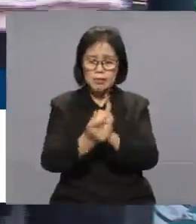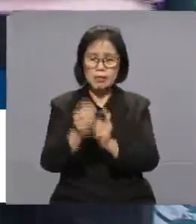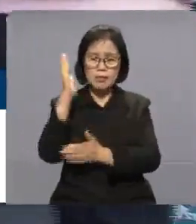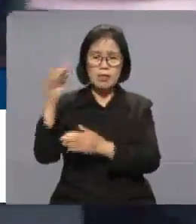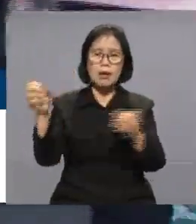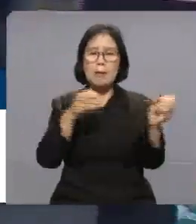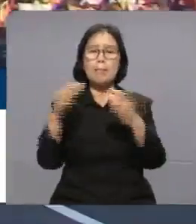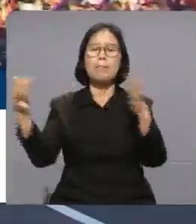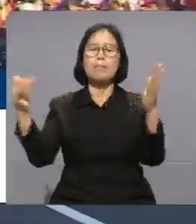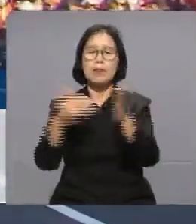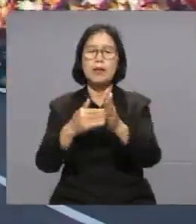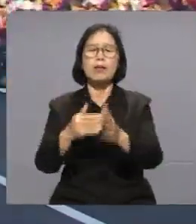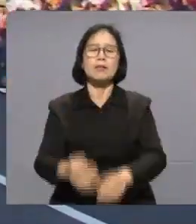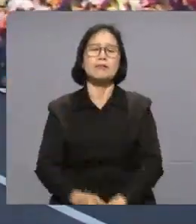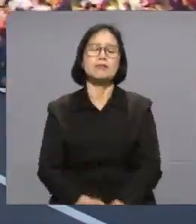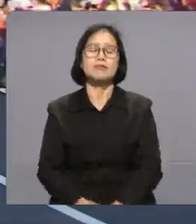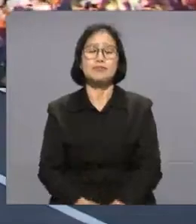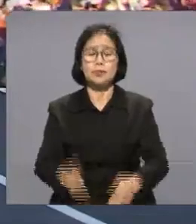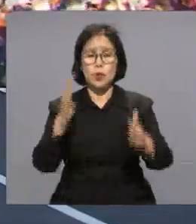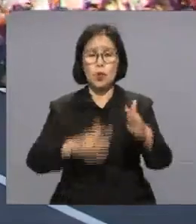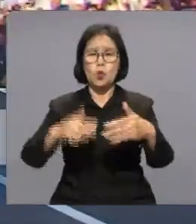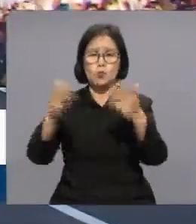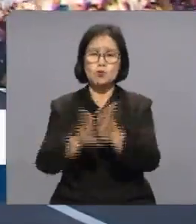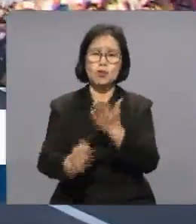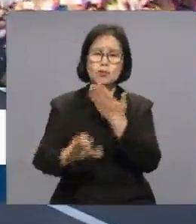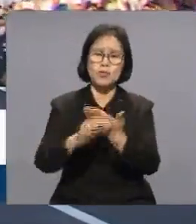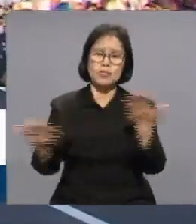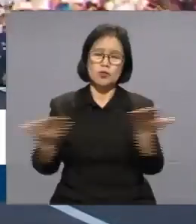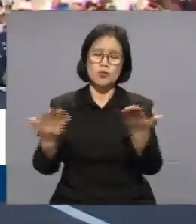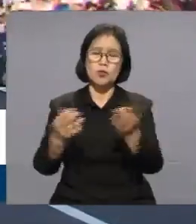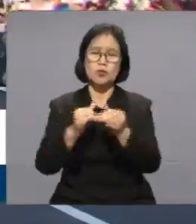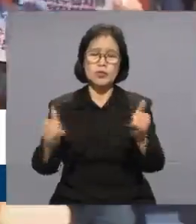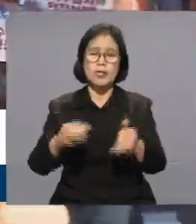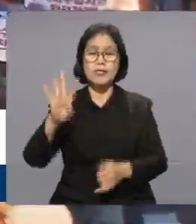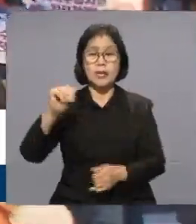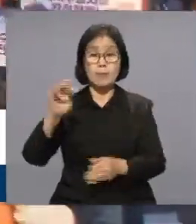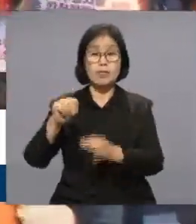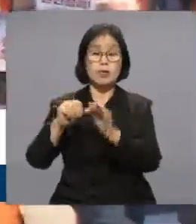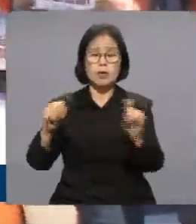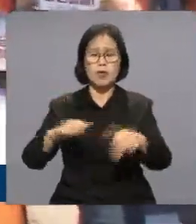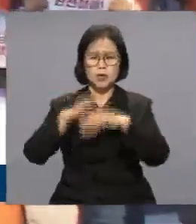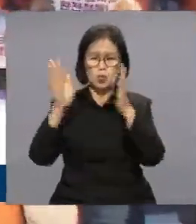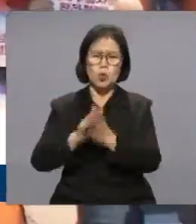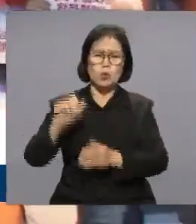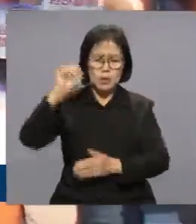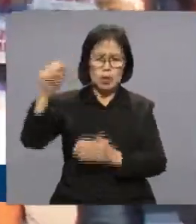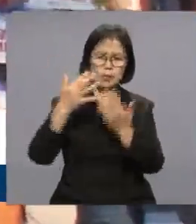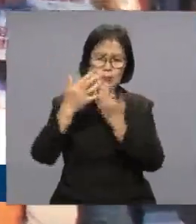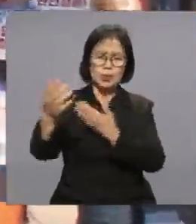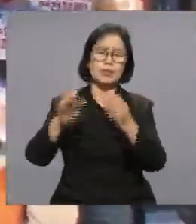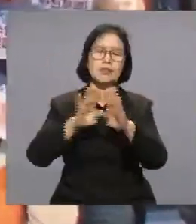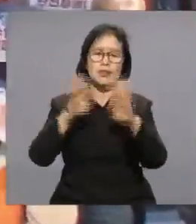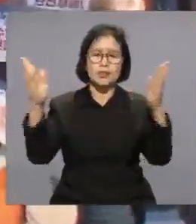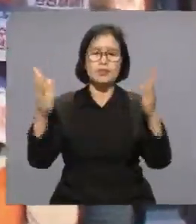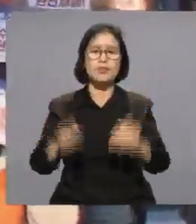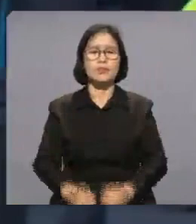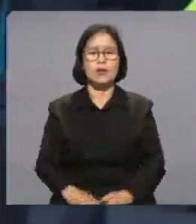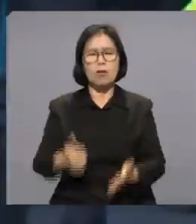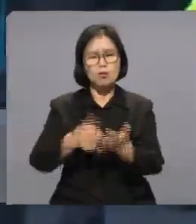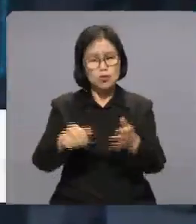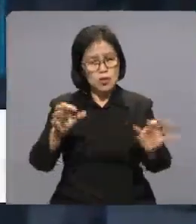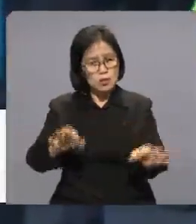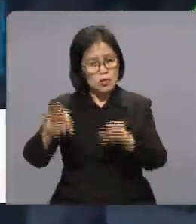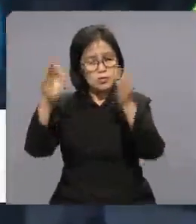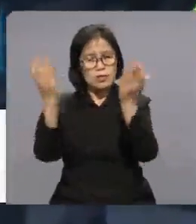이야기를 나눴습니다. 공공부문 비정규직 노동자 등 4만여 명은 총파업 대회를 열었습니다. 물가